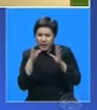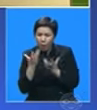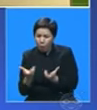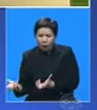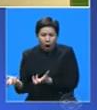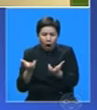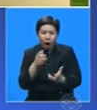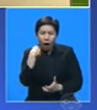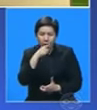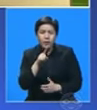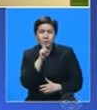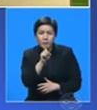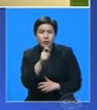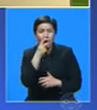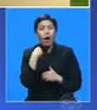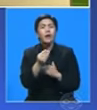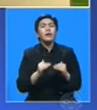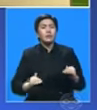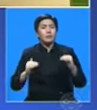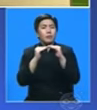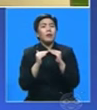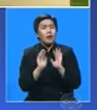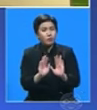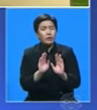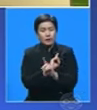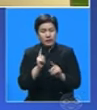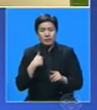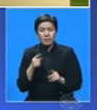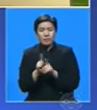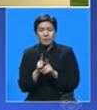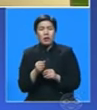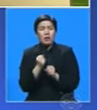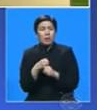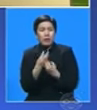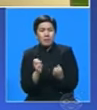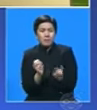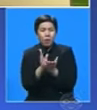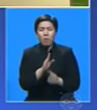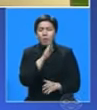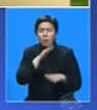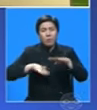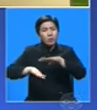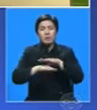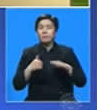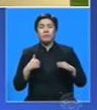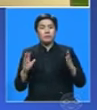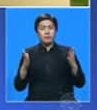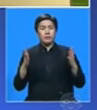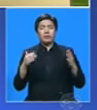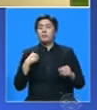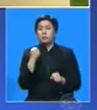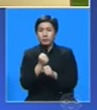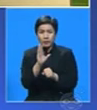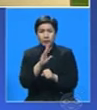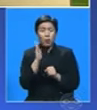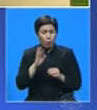ความชอบธรรมให้ความเป็นธรรมนะเราคงไม่ไปยัดข้อหาให้หรือไปสร้างพยานเท็จพยานเทียมอะไรนะครับเพราะนั้น